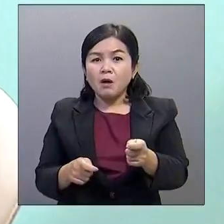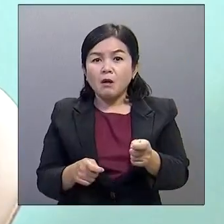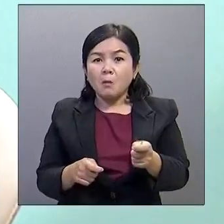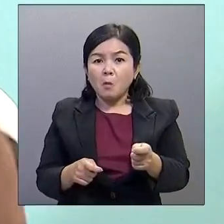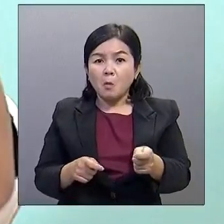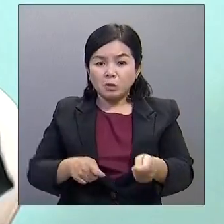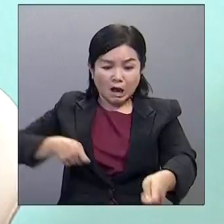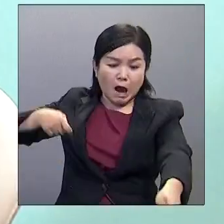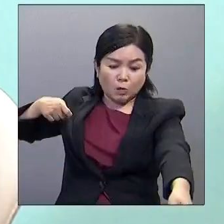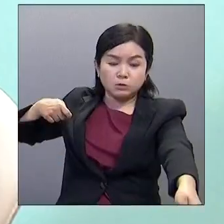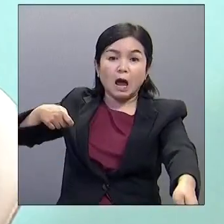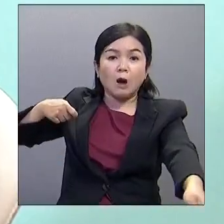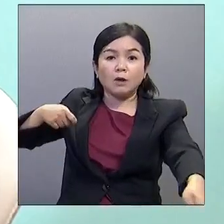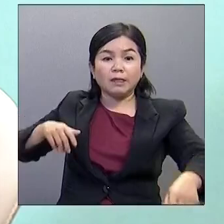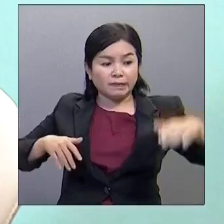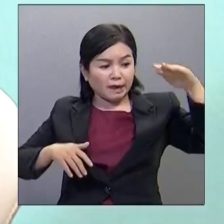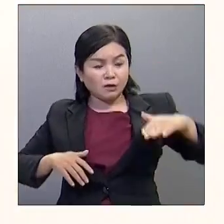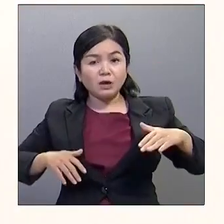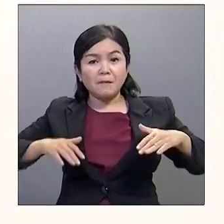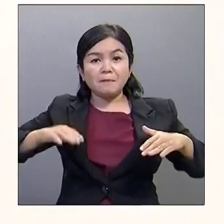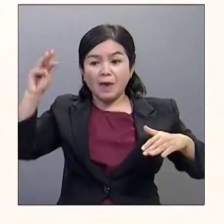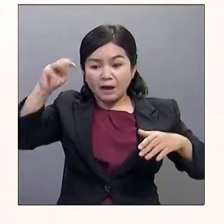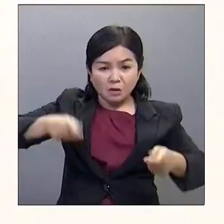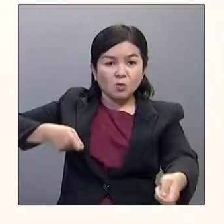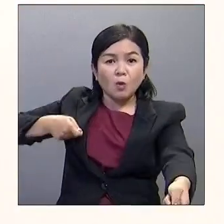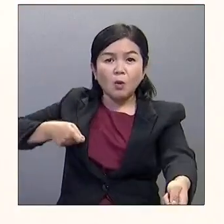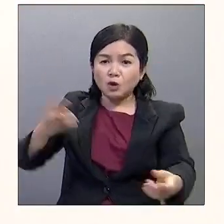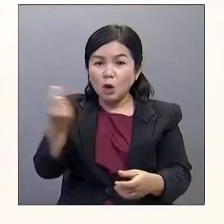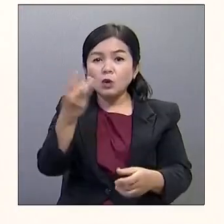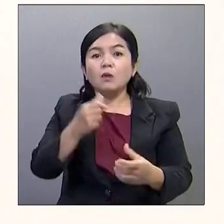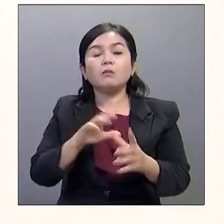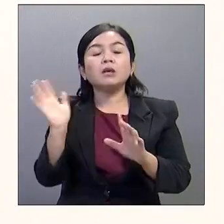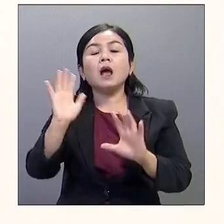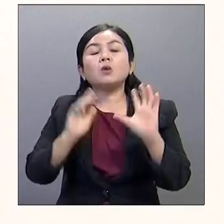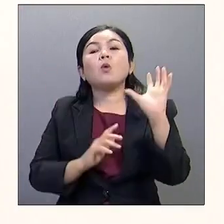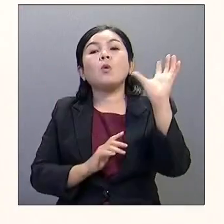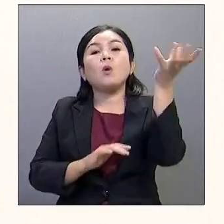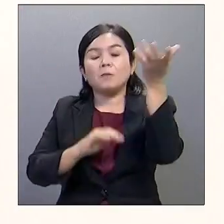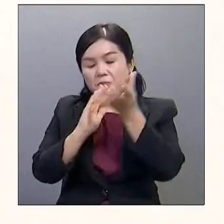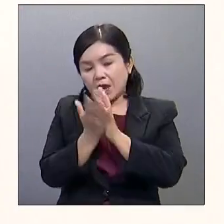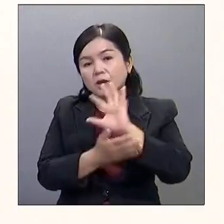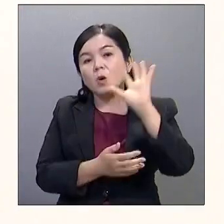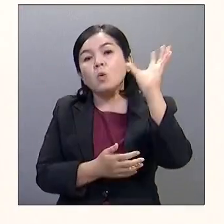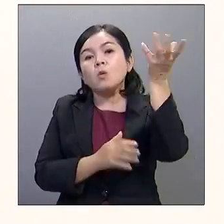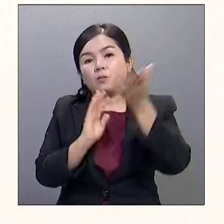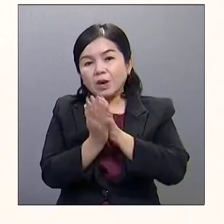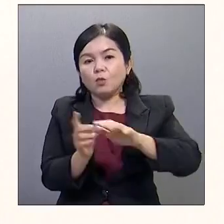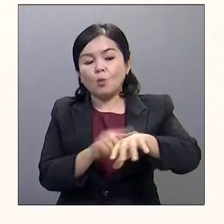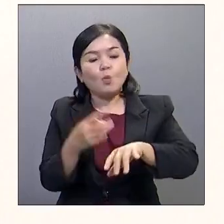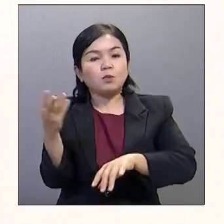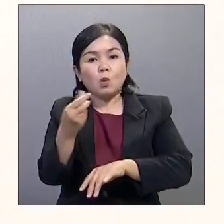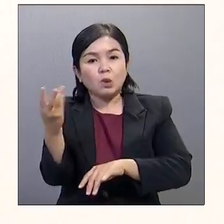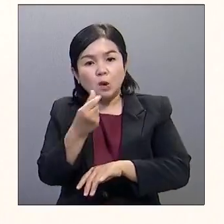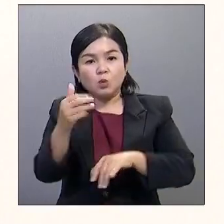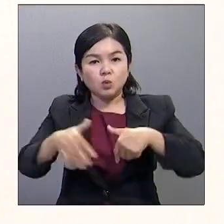น้องเขาอ่ะไม้กอล์ฟสูงกว่าน้องเขาเลยอ่ะ ใช่ จะรีบไปไหนมันไม่รีบอ่ะเนาะคือโลกมันเปลี่ยนไปแล้วใช่มั ้ ยโลกมันเปลี่ยนไปแล้วมันก็ต้องไวกันหน่อยนะครับเพราะว่าประ